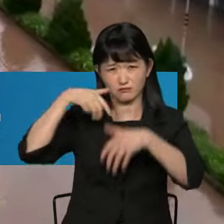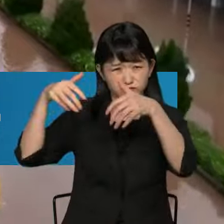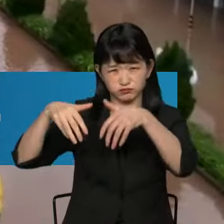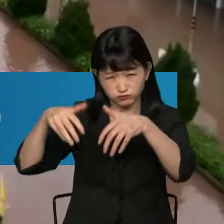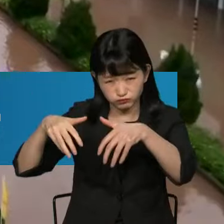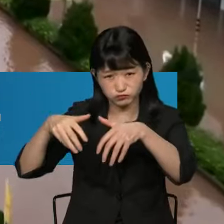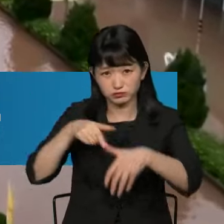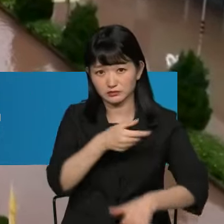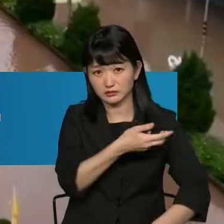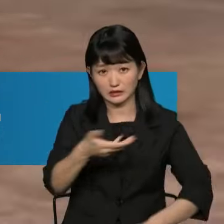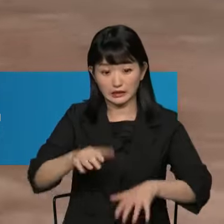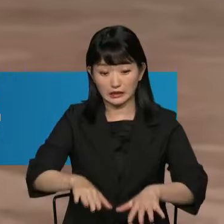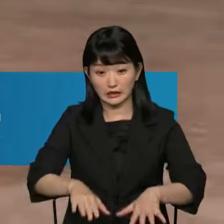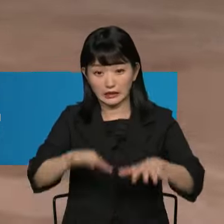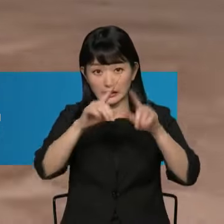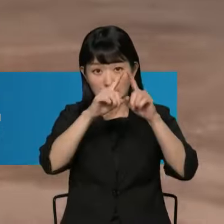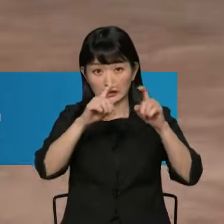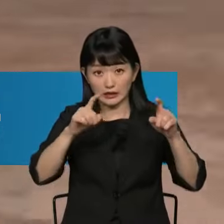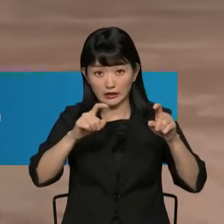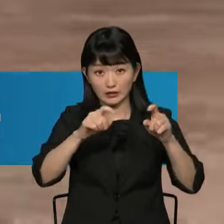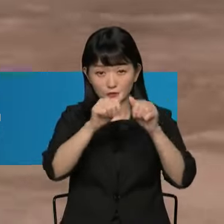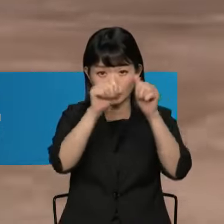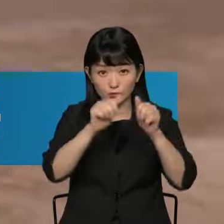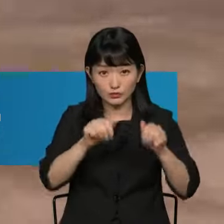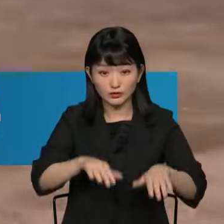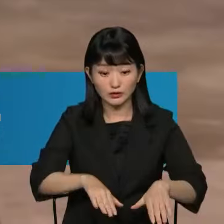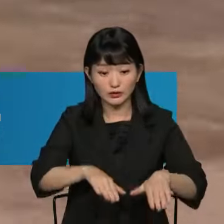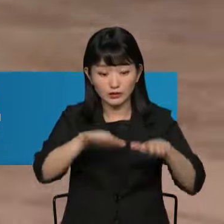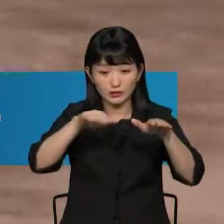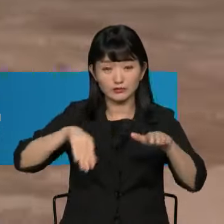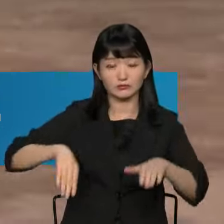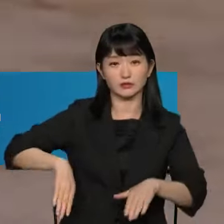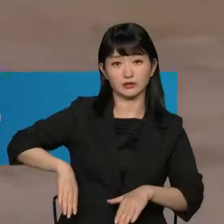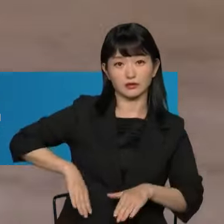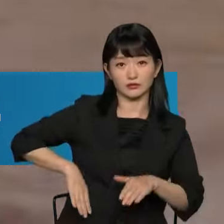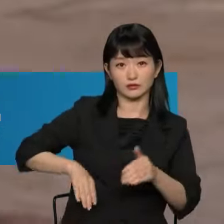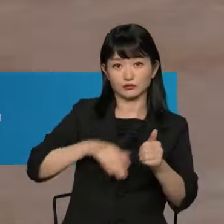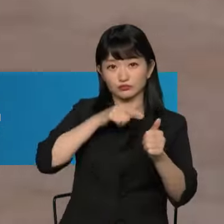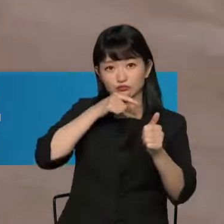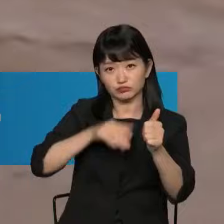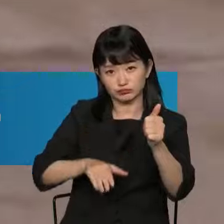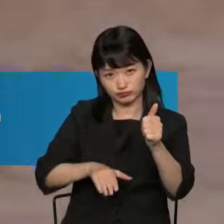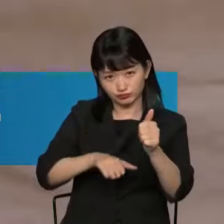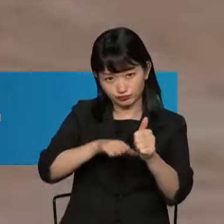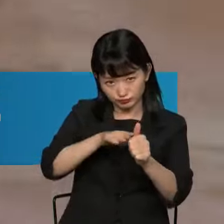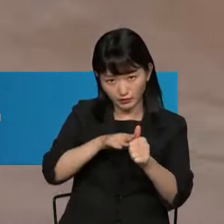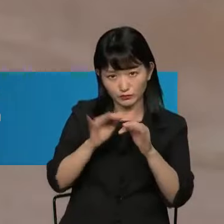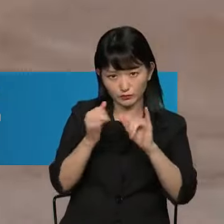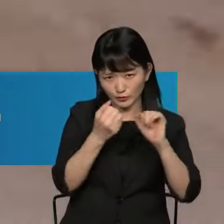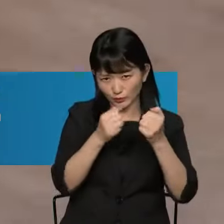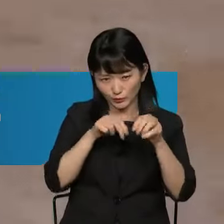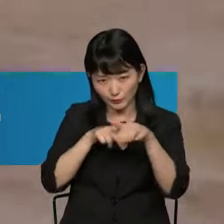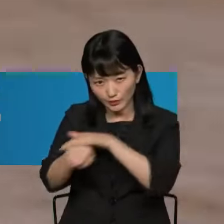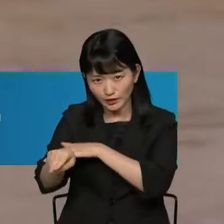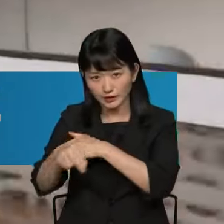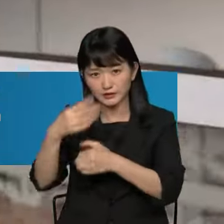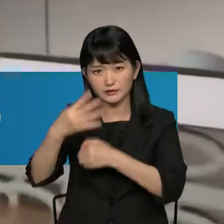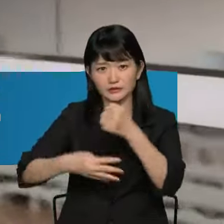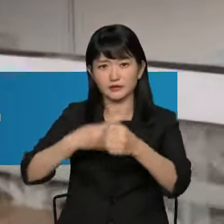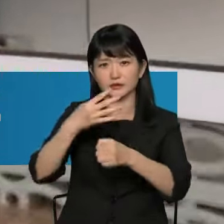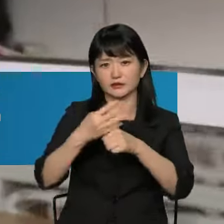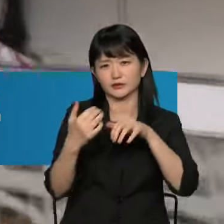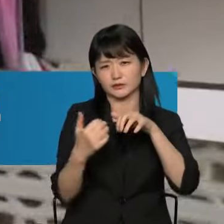불어난 강물에 사원과 동상이 잠겼고 허리춤까지 차오른 강물을 헤치며 주민들이 대피하기도 했습니다. 4년째 내전